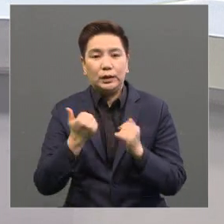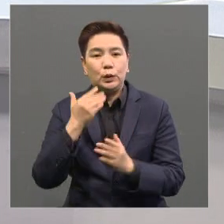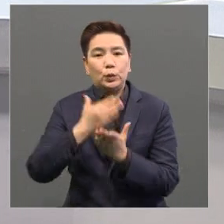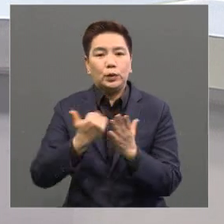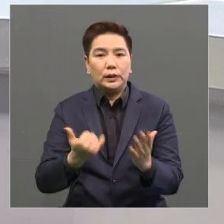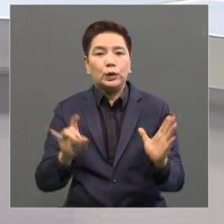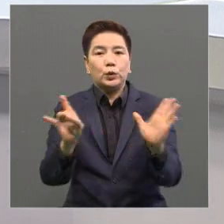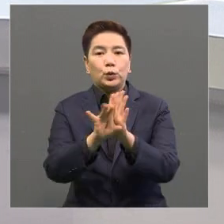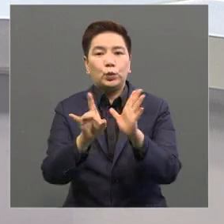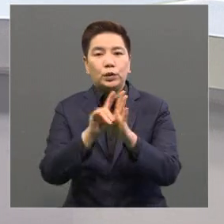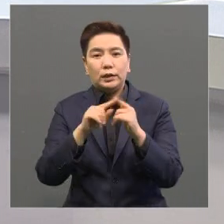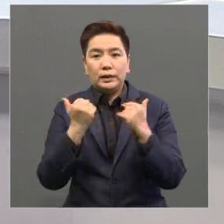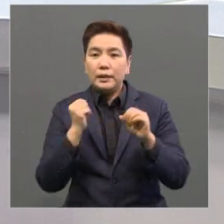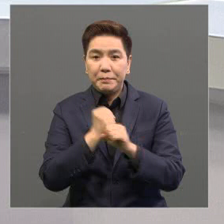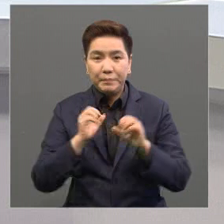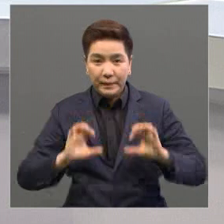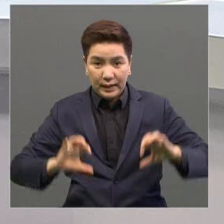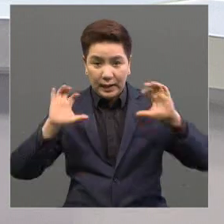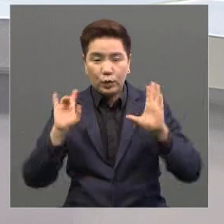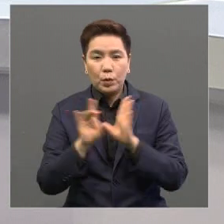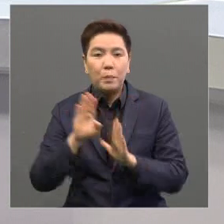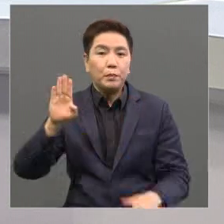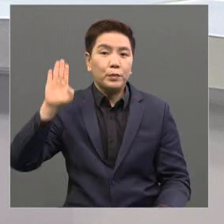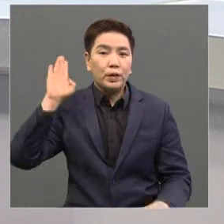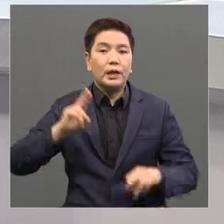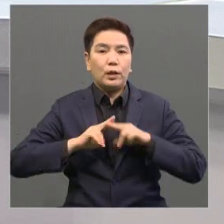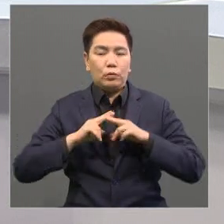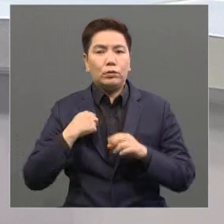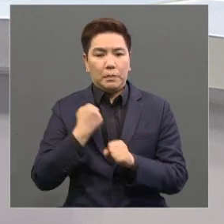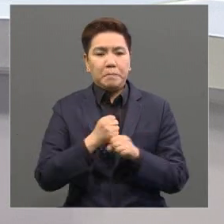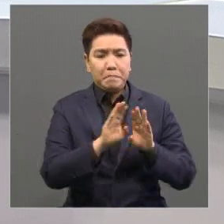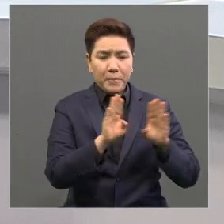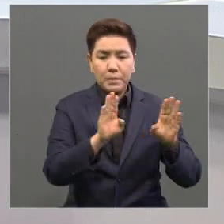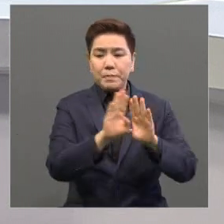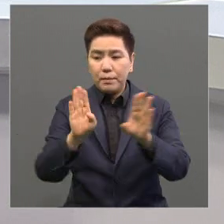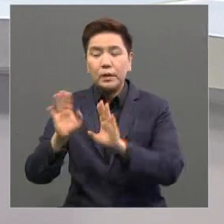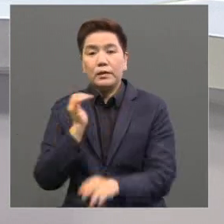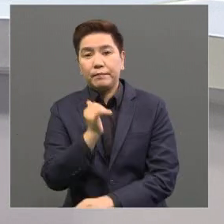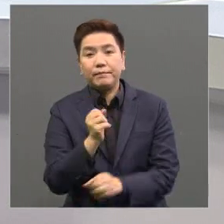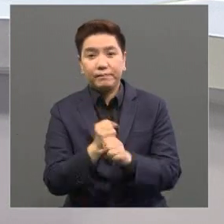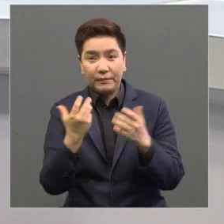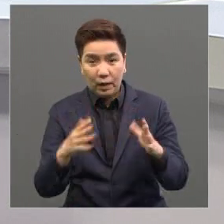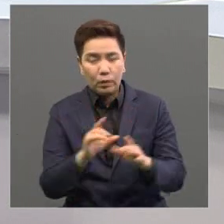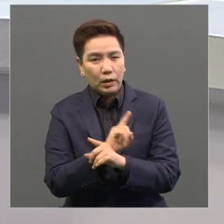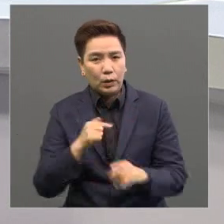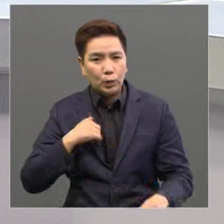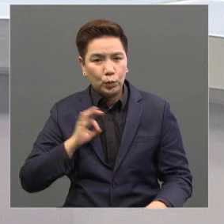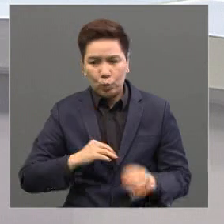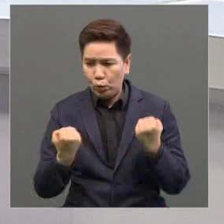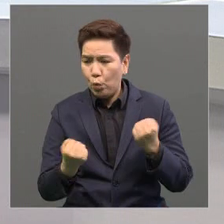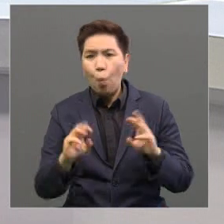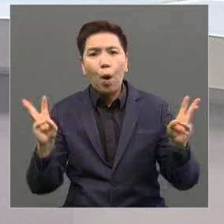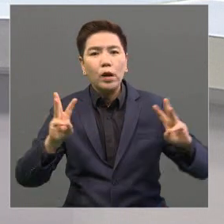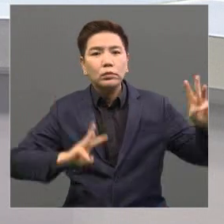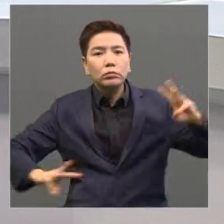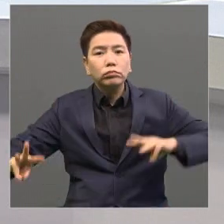หยุดสุดท้ายในส่วนของหน่วยงานราชการถ้าเอกชนหลายหน่วยงานก็เปิดทำการแล้วแต่ว่าวันนี้รู้สึกว่าถนนก็ยังโล่ง